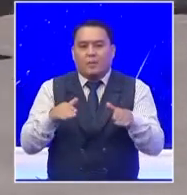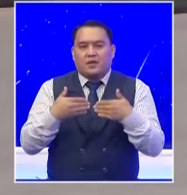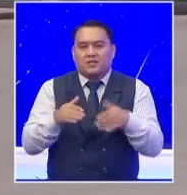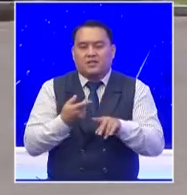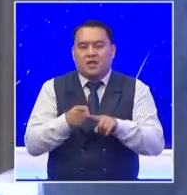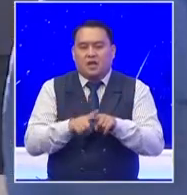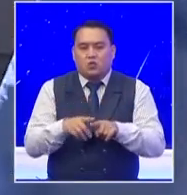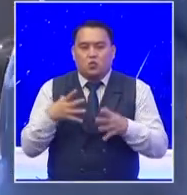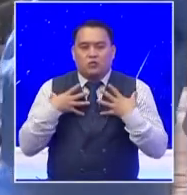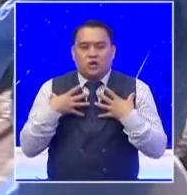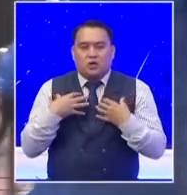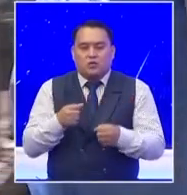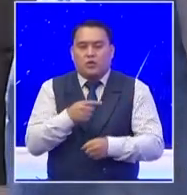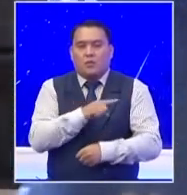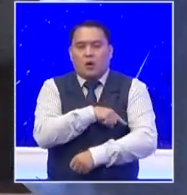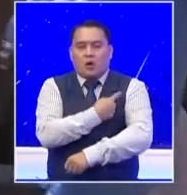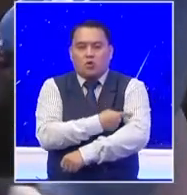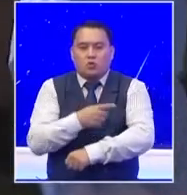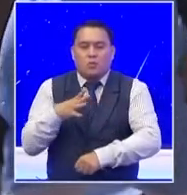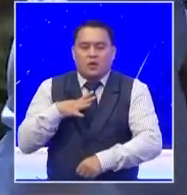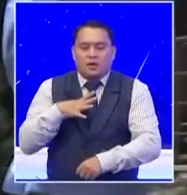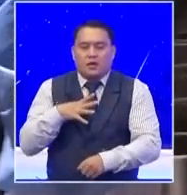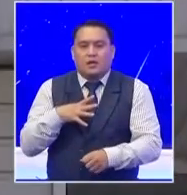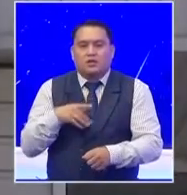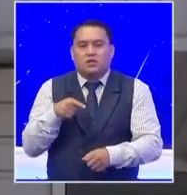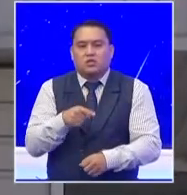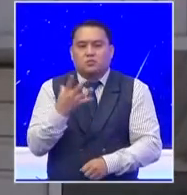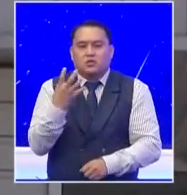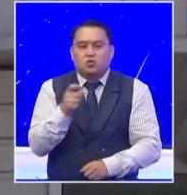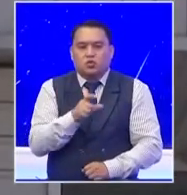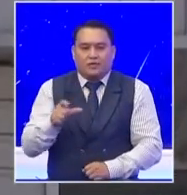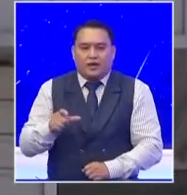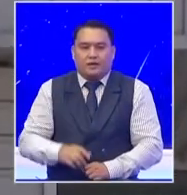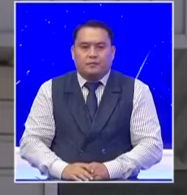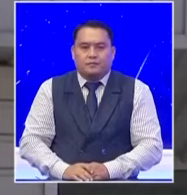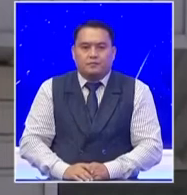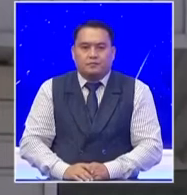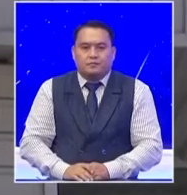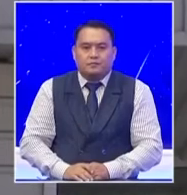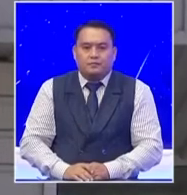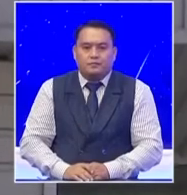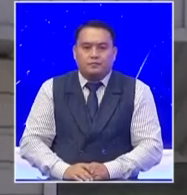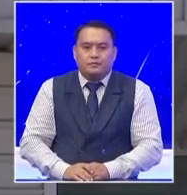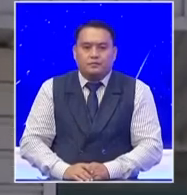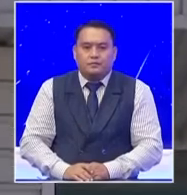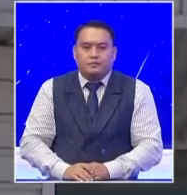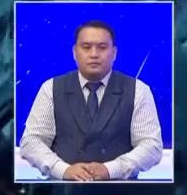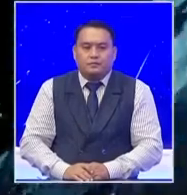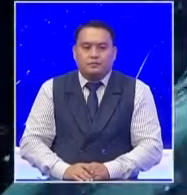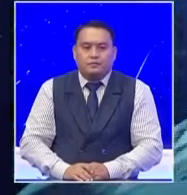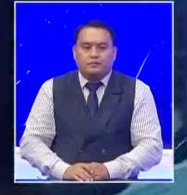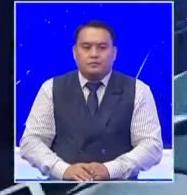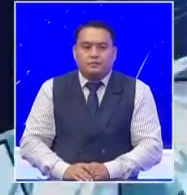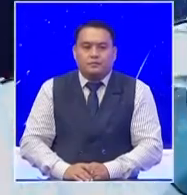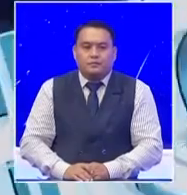провизорных инфекционных отделений областной больницы составляет почти 1500 человек. Айнур Мейрханова, Асет Дюсенбек, телеканал ЖТСУ, Талдыкурган.